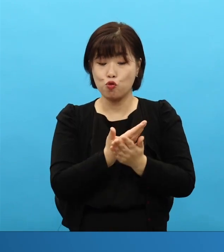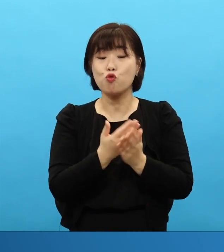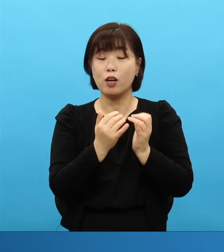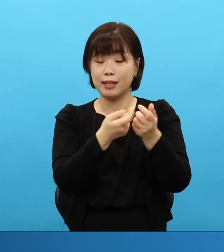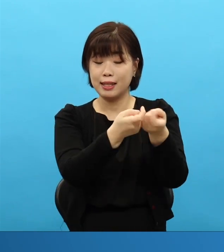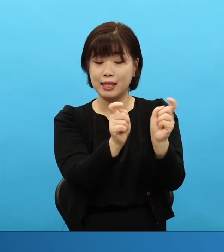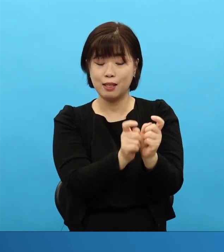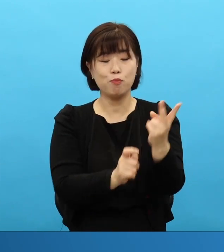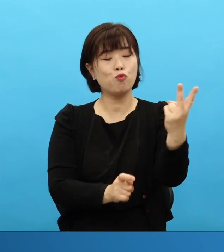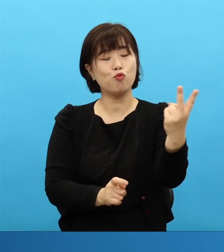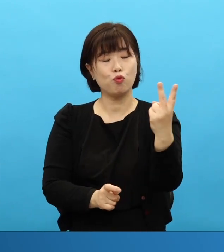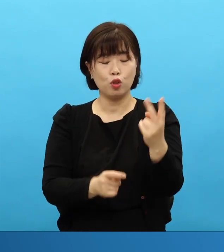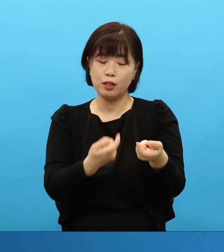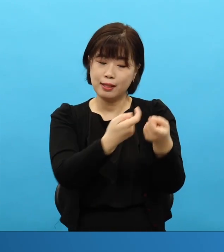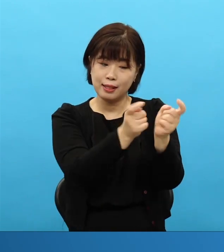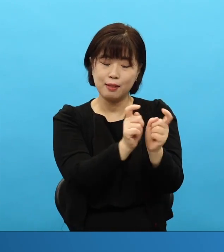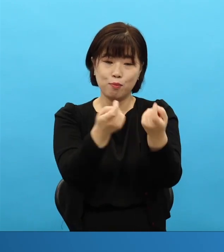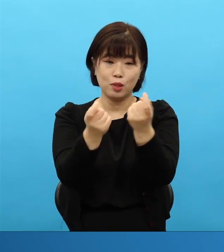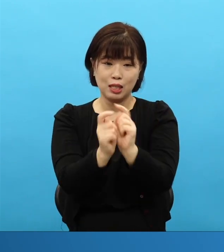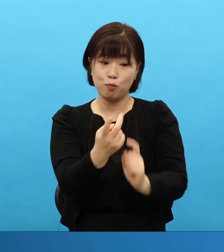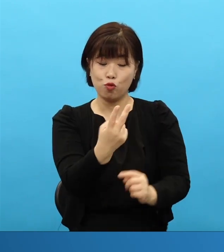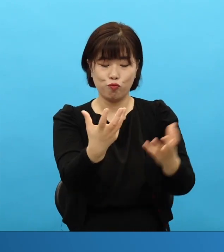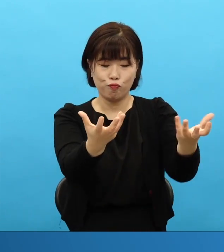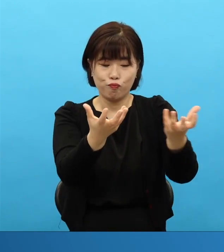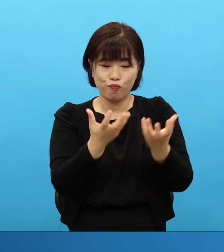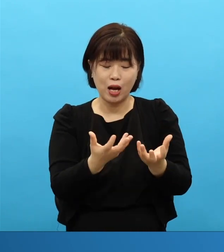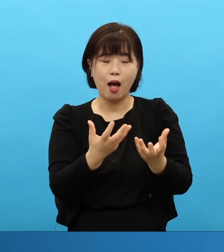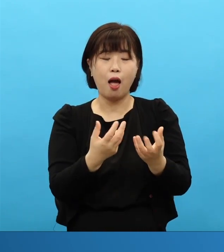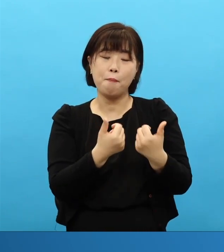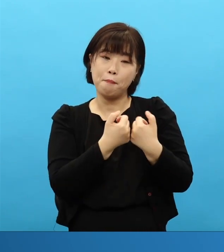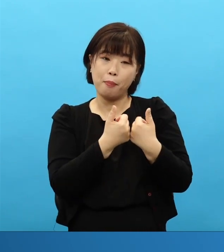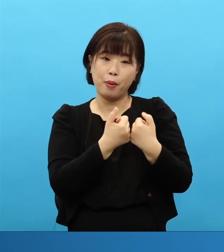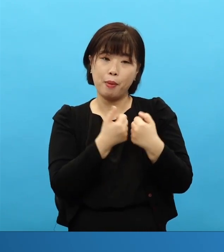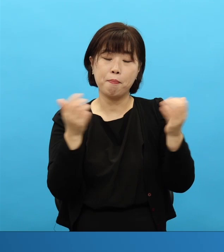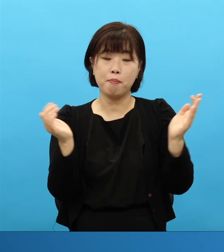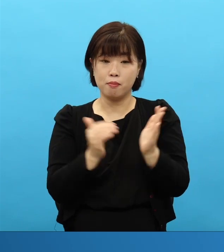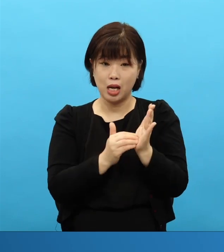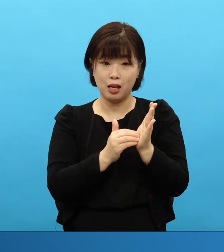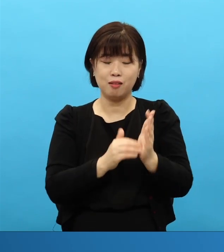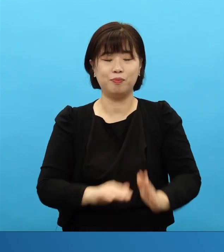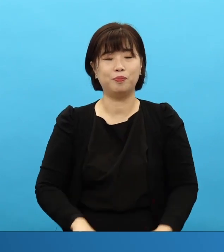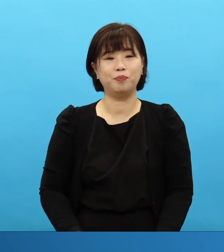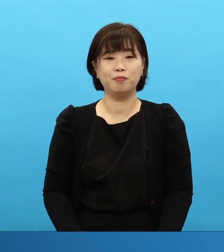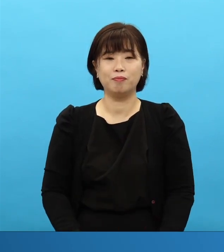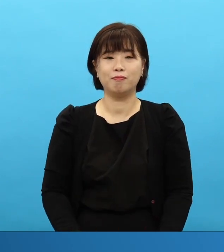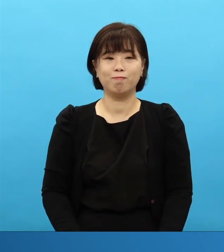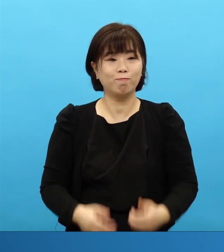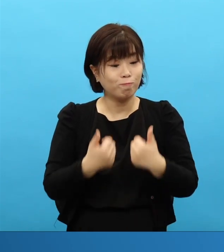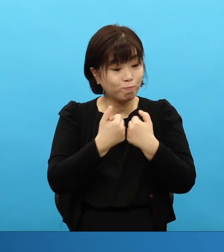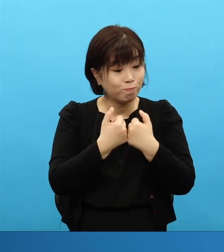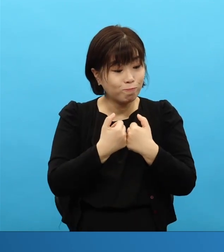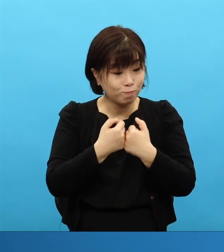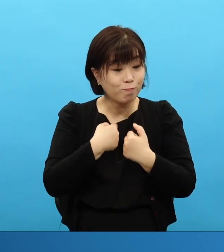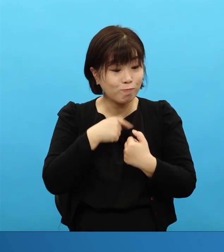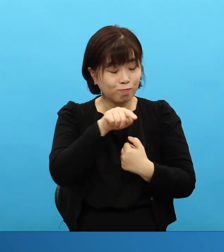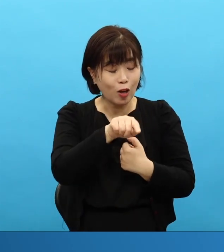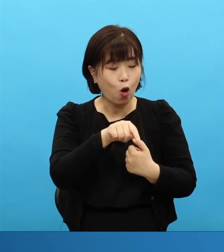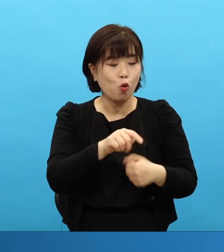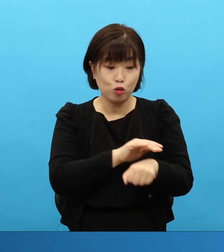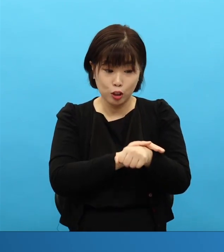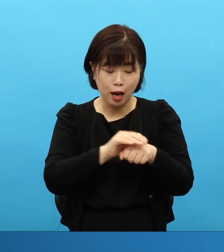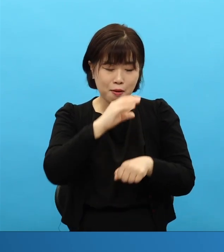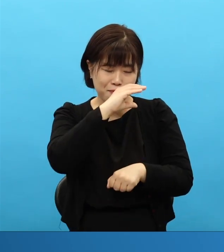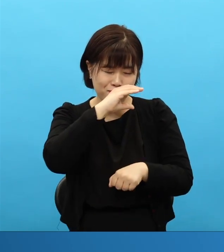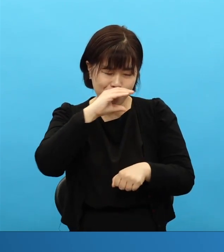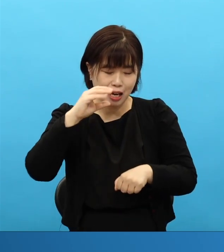with 2 very important teams today. 그 사람들만 있어도 교회 살아납니다. And even with just them, the church will live. 이거 가지고